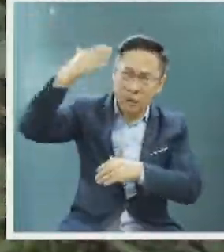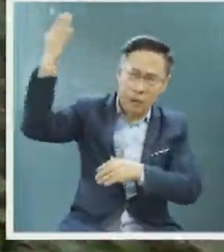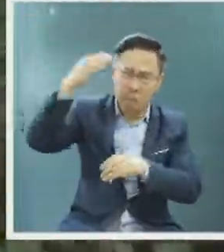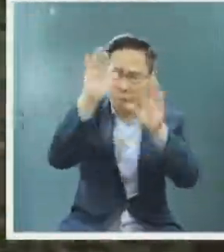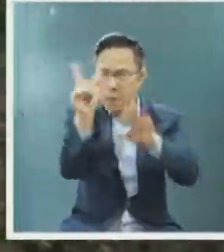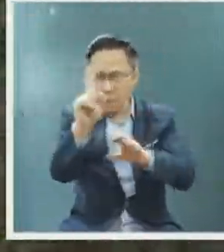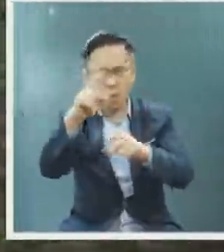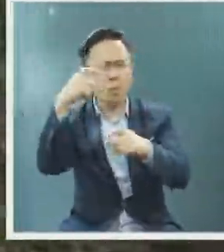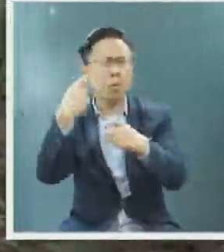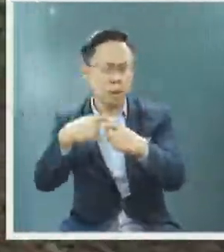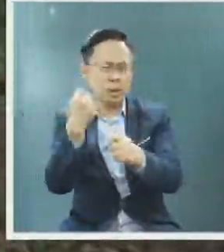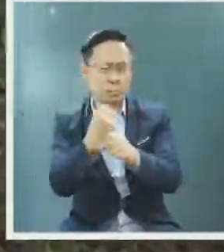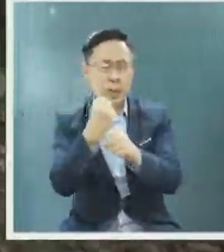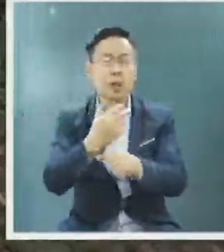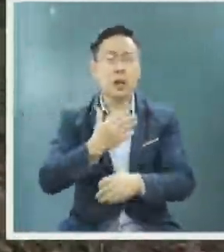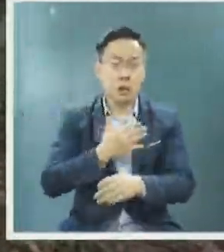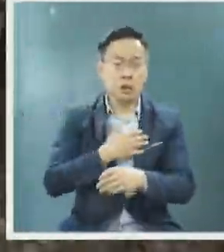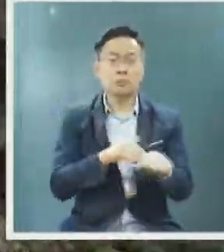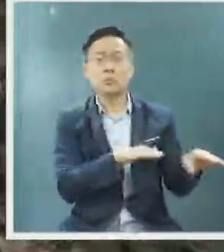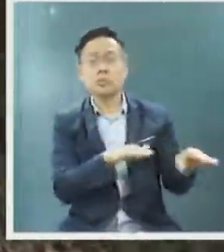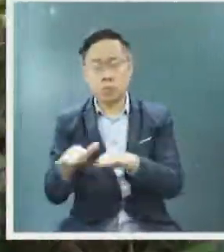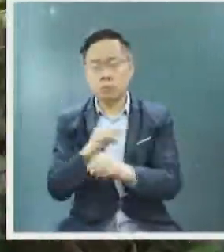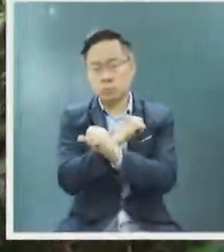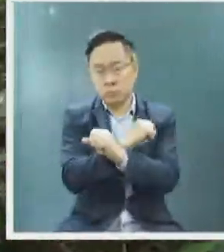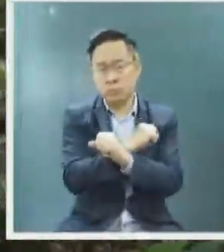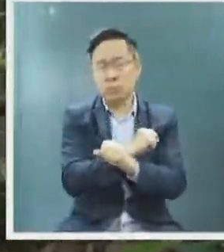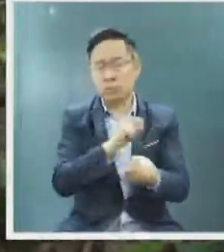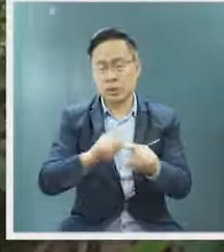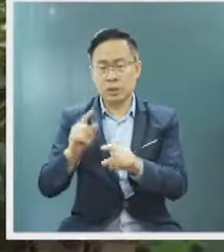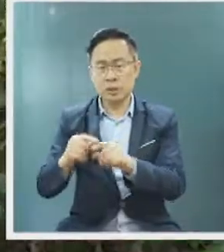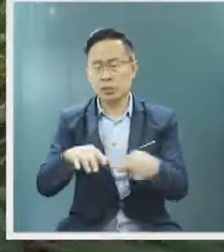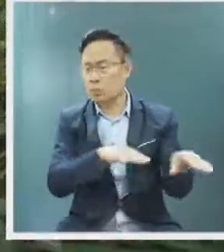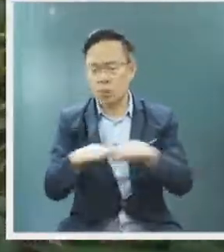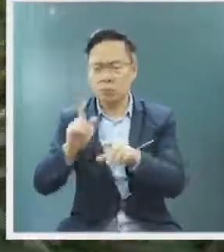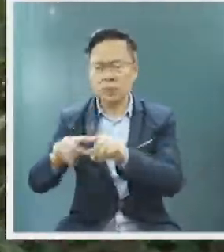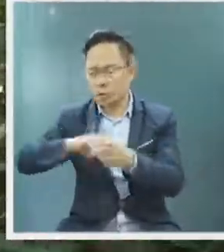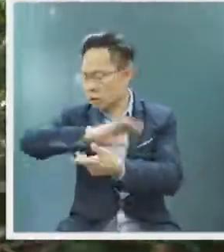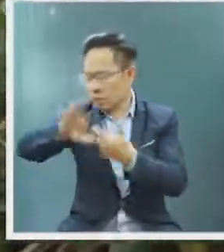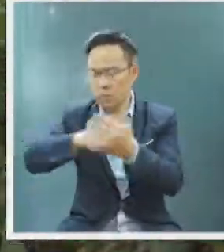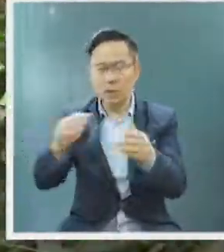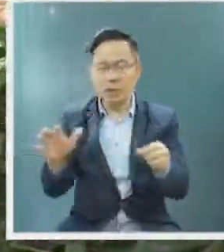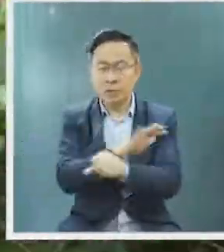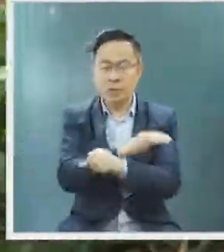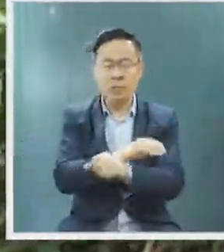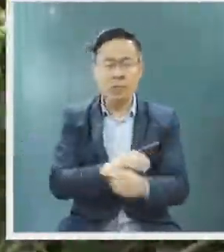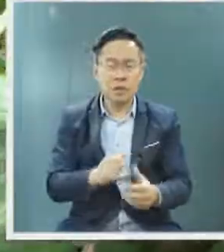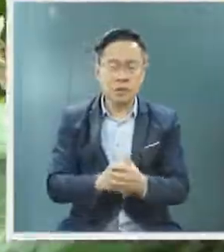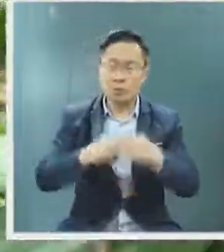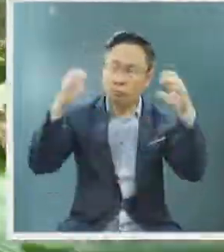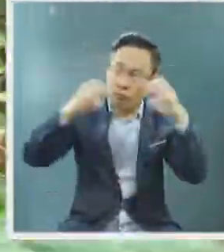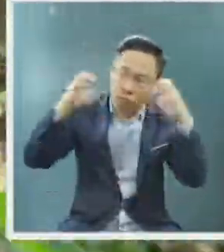ได้เพราะฉะนั้นการเตรียมการของเรามันก็จะต้องมีเขาเรียกอะไรมีความพร้อมที่จะรับได้ทุกสถาน